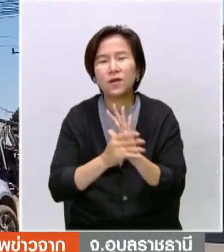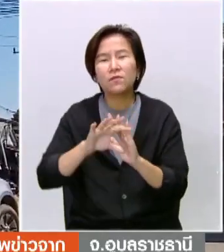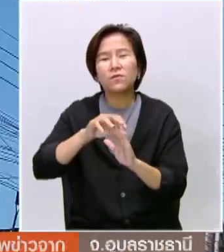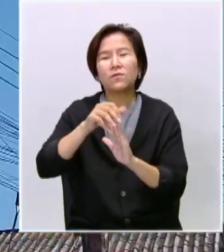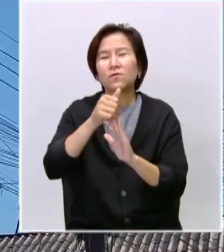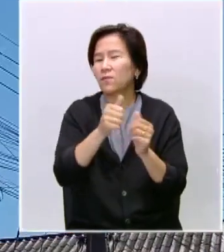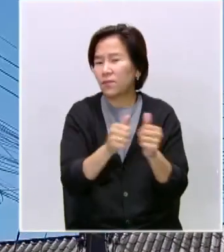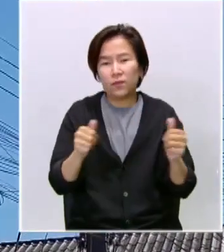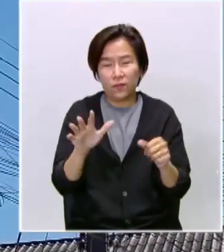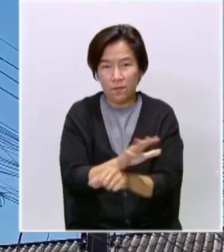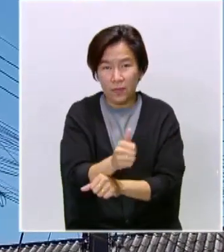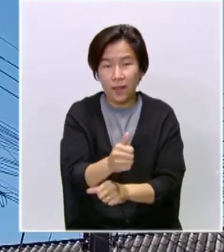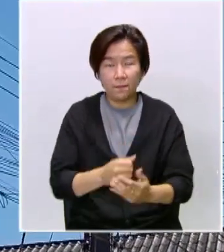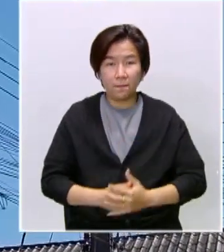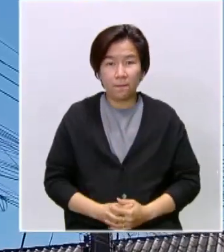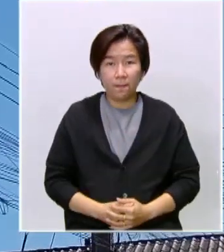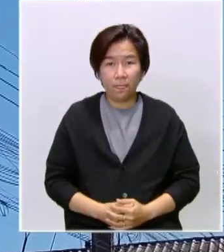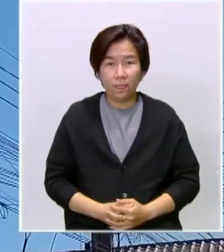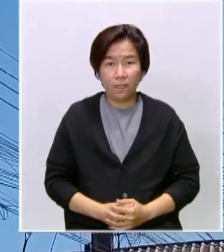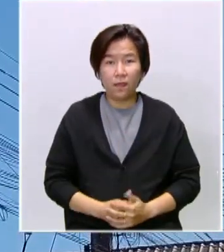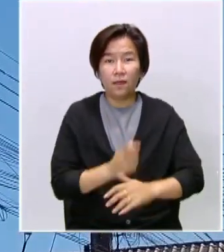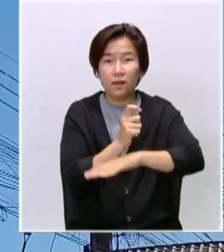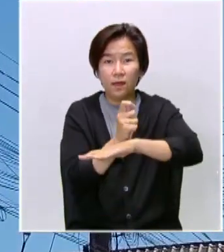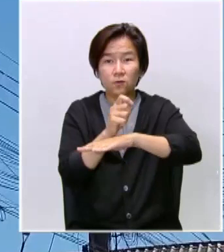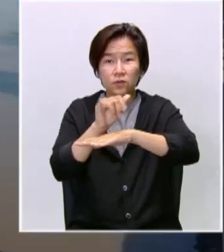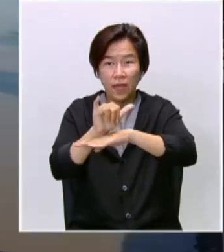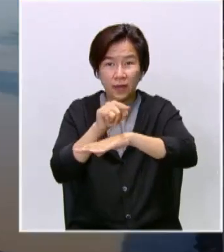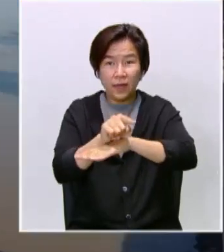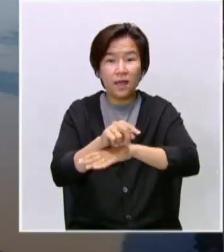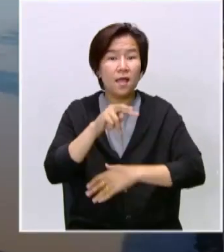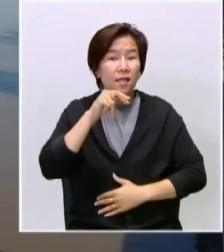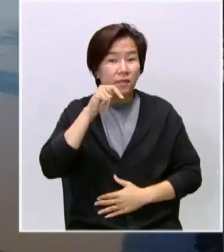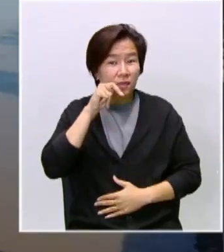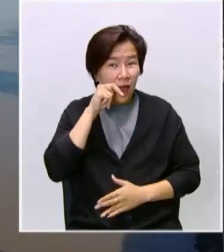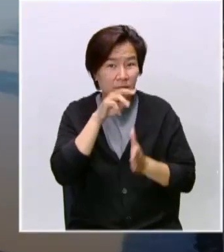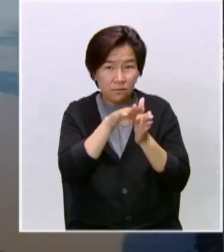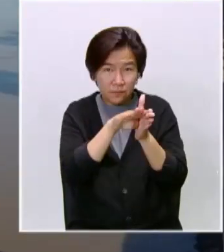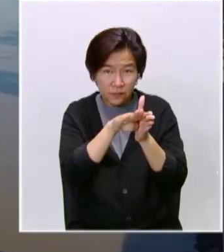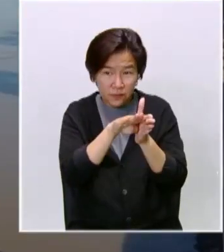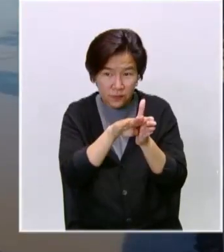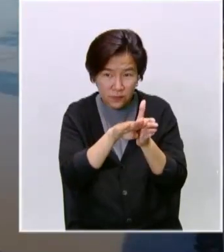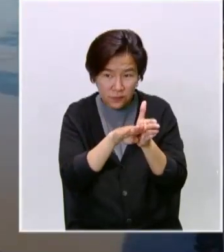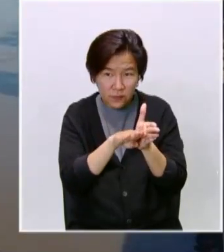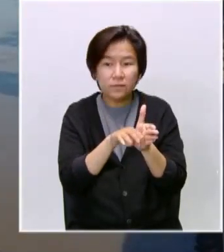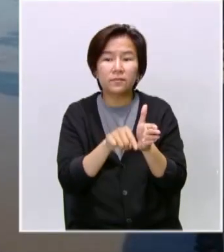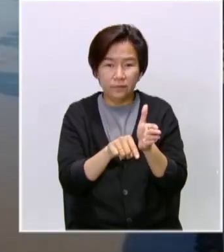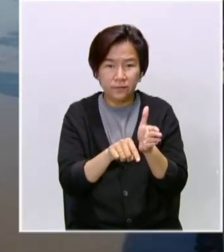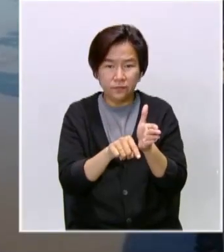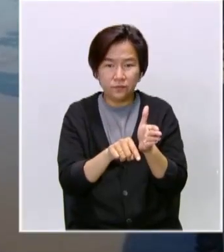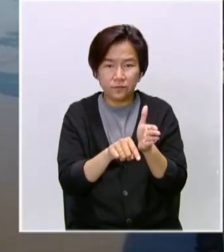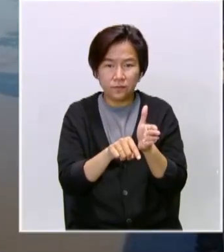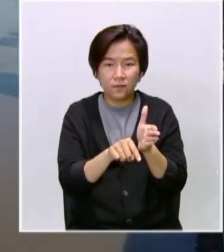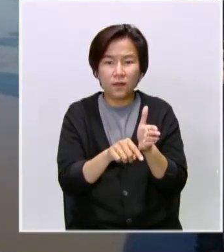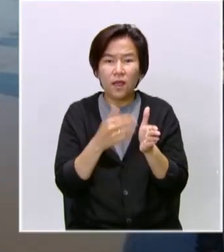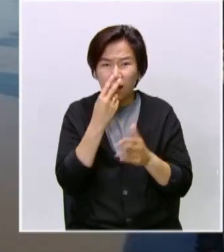ติครับ ส่วนทางด้านจังหวัดพระนครศรีอยุธยาค่ะระดับน้ำเริ่มลดลงนะคะบางพื้นที่ทรงตัว